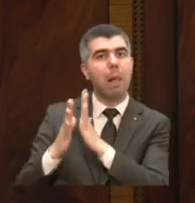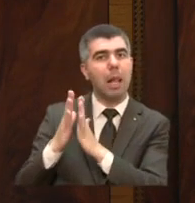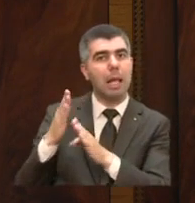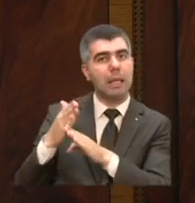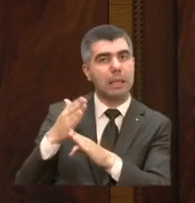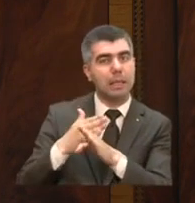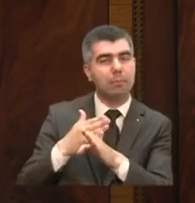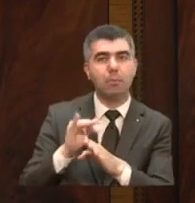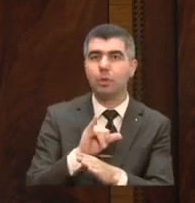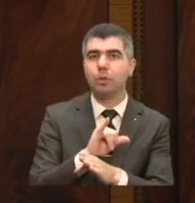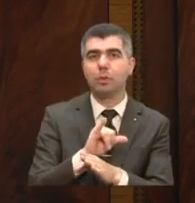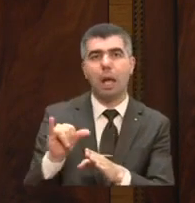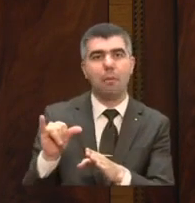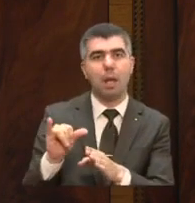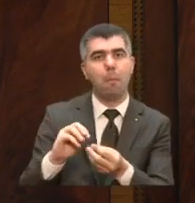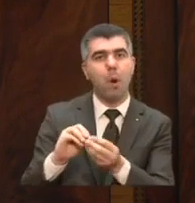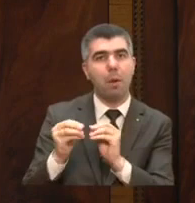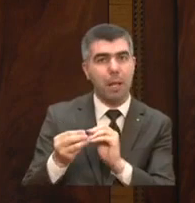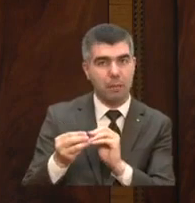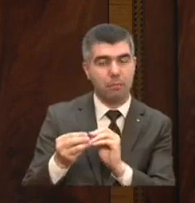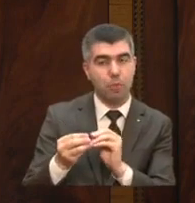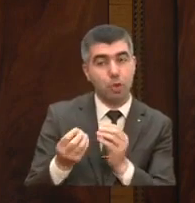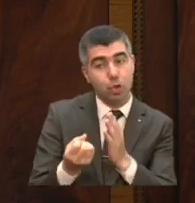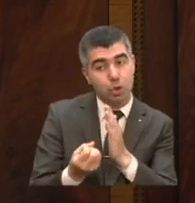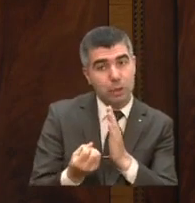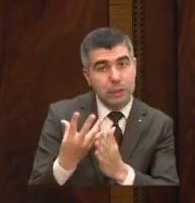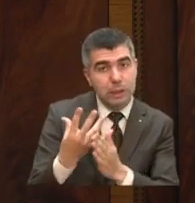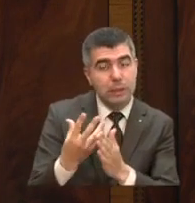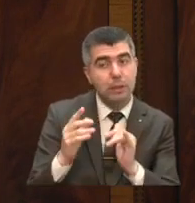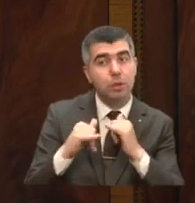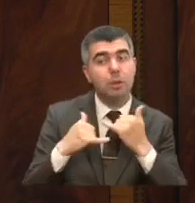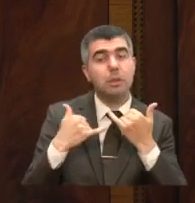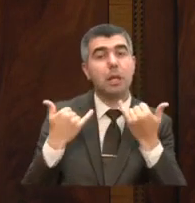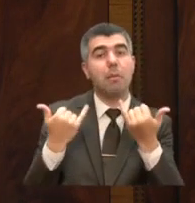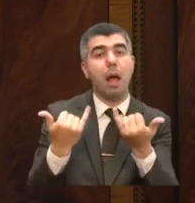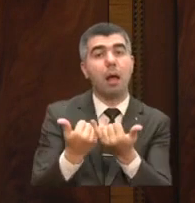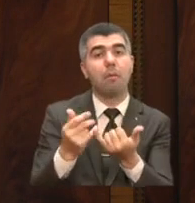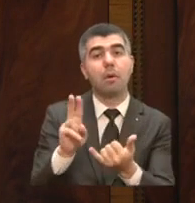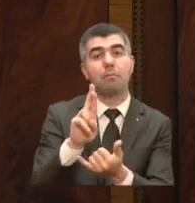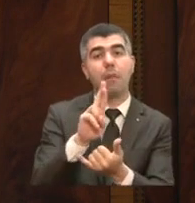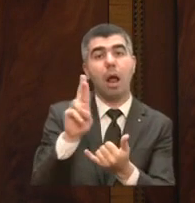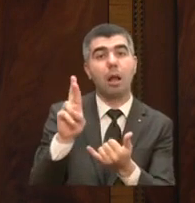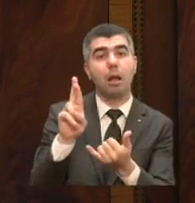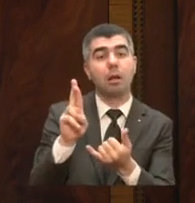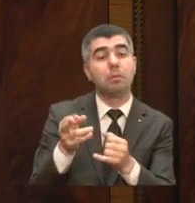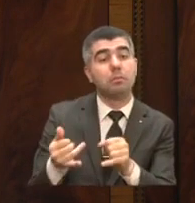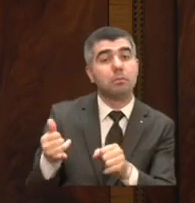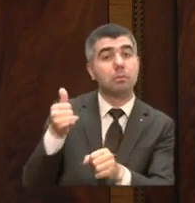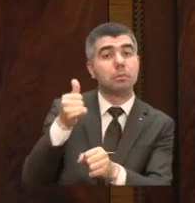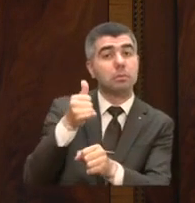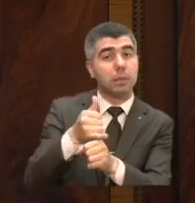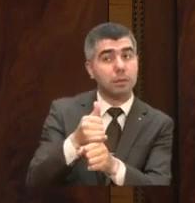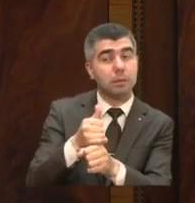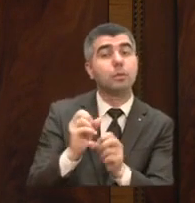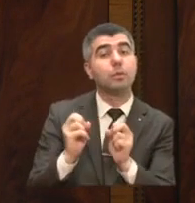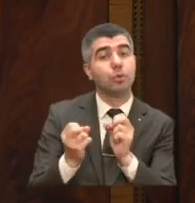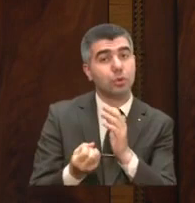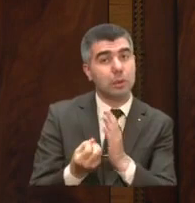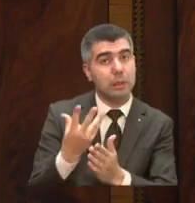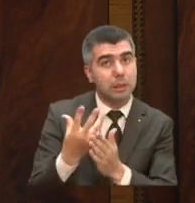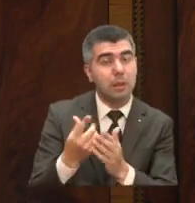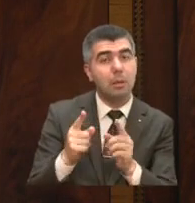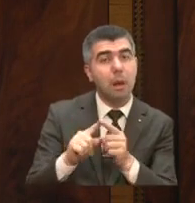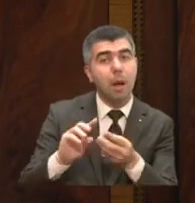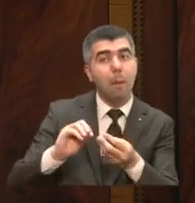المشروع اللي كانت فيه اجتماع جلالة الملك الله ينصره، واللي غادي يتكلف بطبيعة الحال فيما يتعلق بهذا